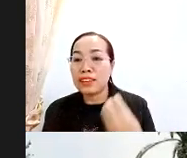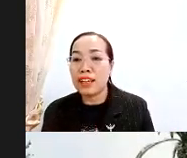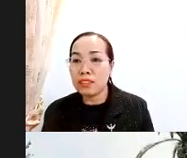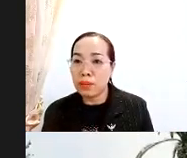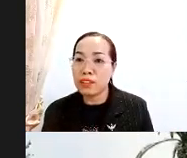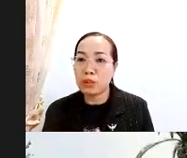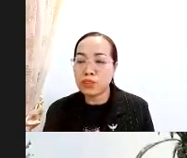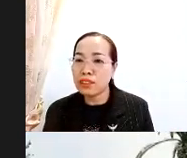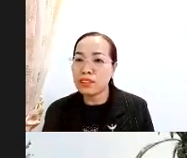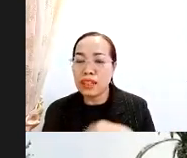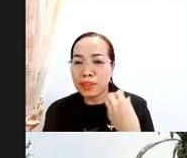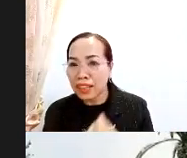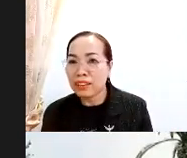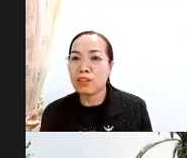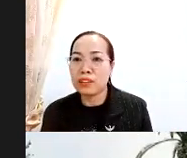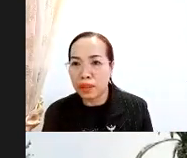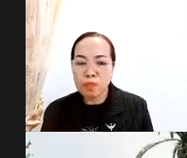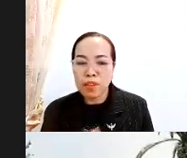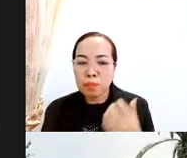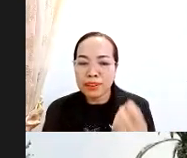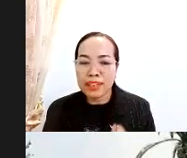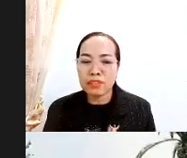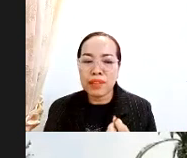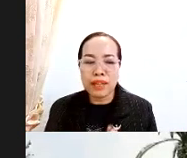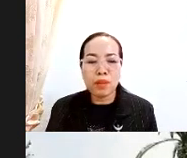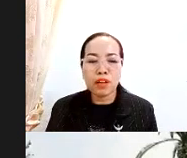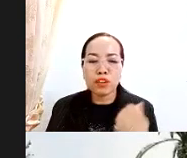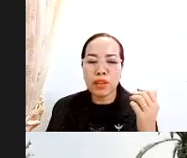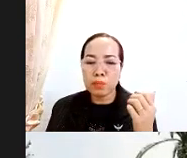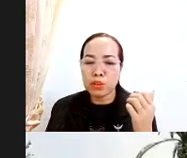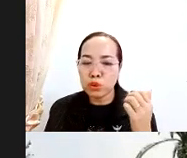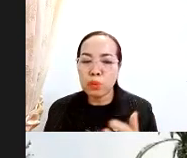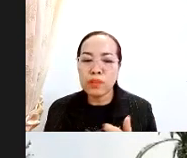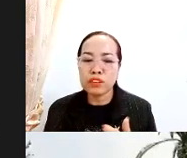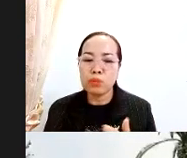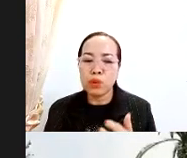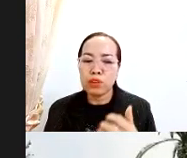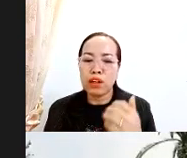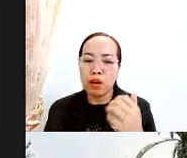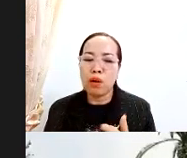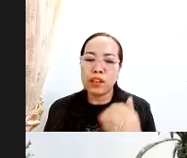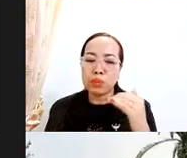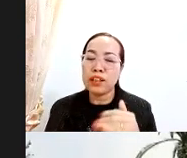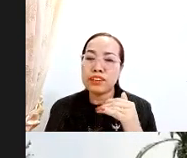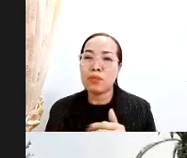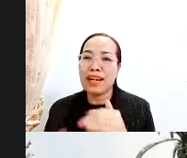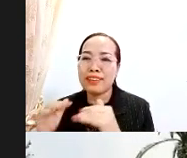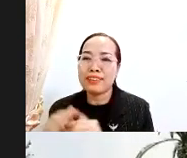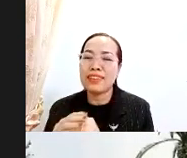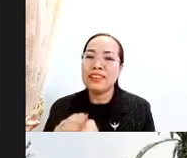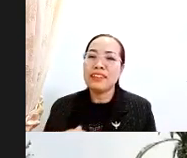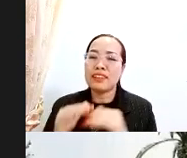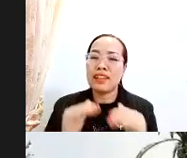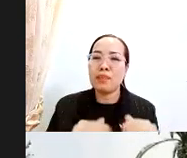chỉ ngư stress với trong chữ đã xa mình đăng từ đó gì vậy chả con tay sầm nàng bắc nhom đây mà chuột nâng chìm nuôi môi đây là o đây thôi nhom khai ta